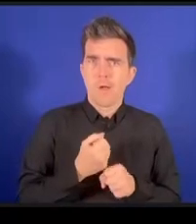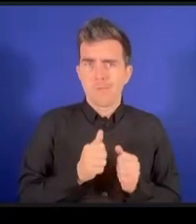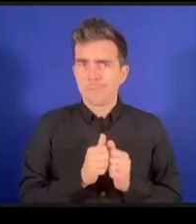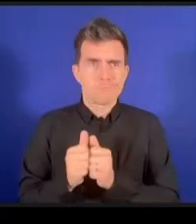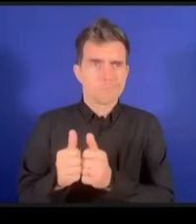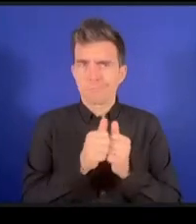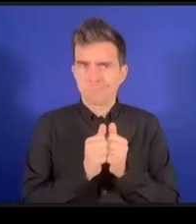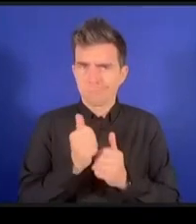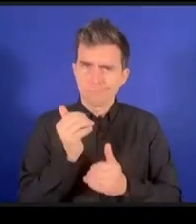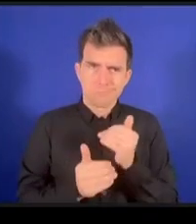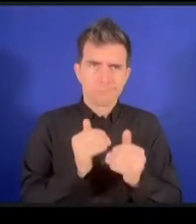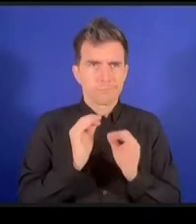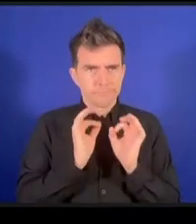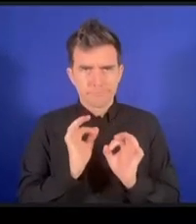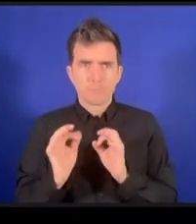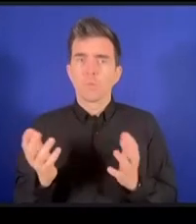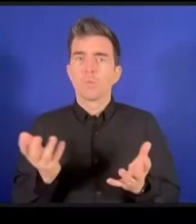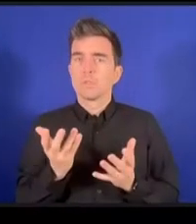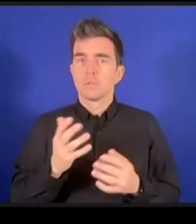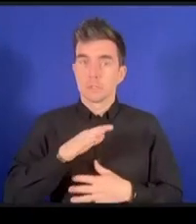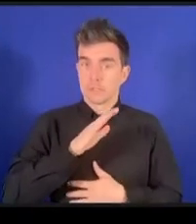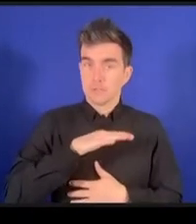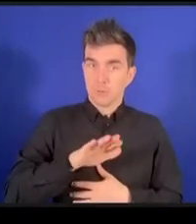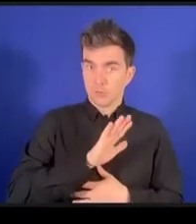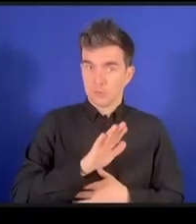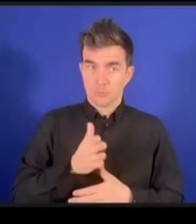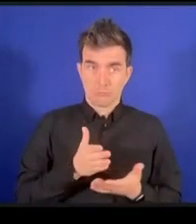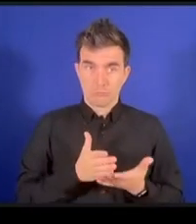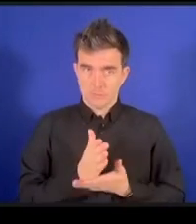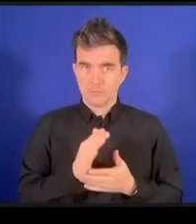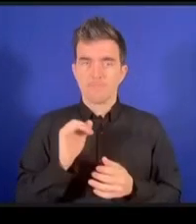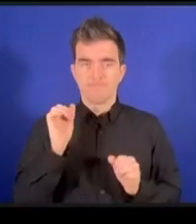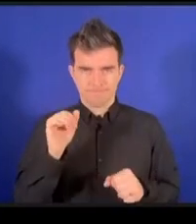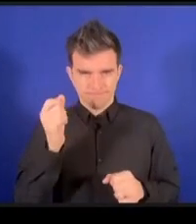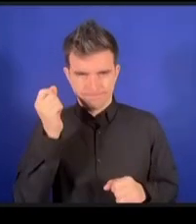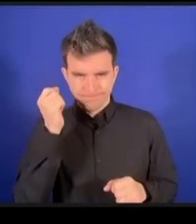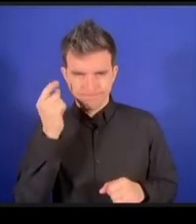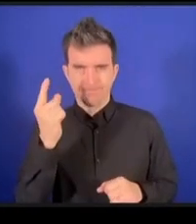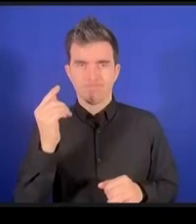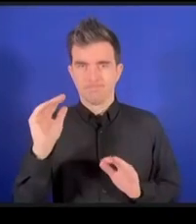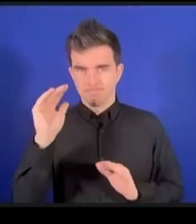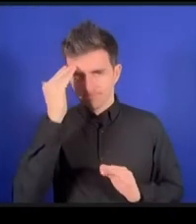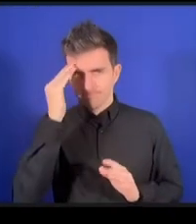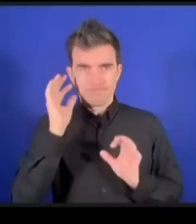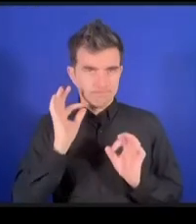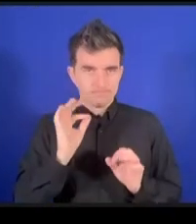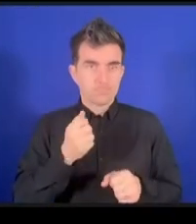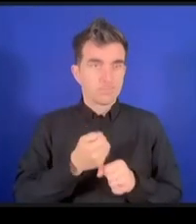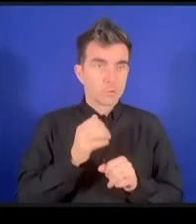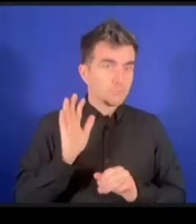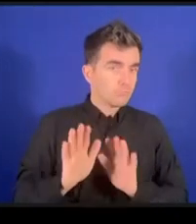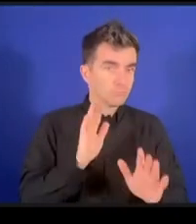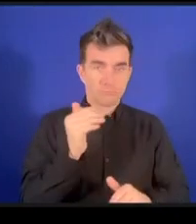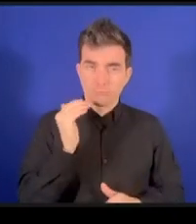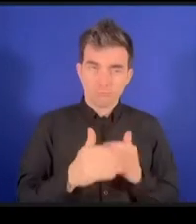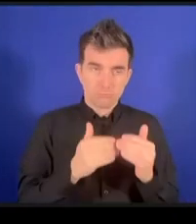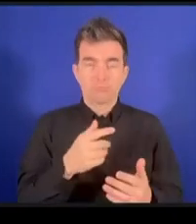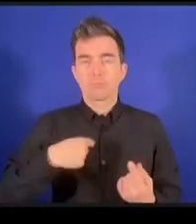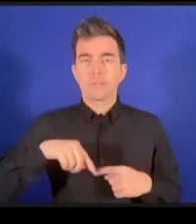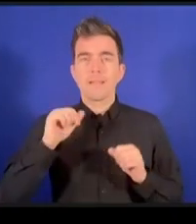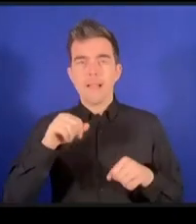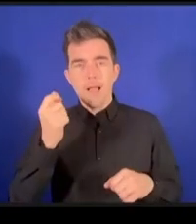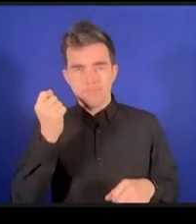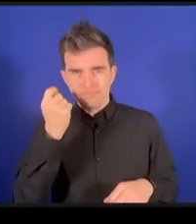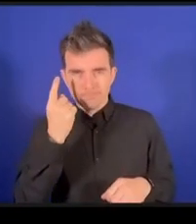и принять права детей и обеспечить учёт прав детей по всем направлениям работы